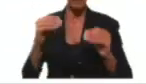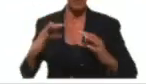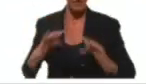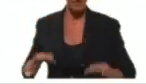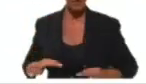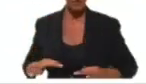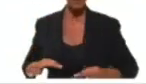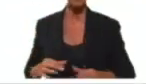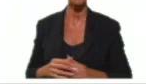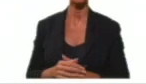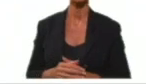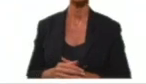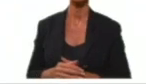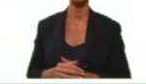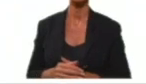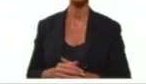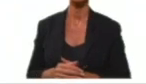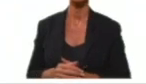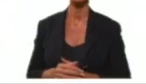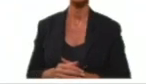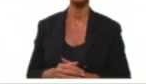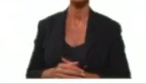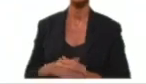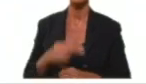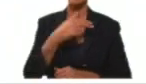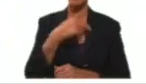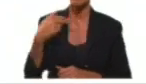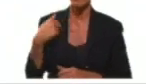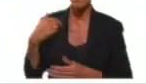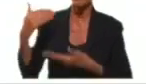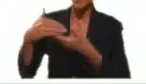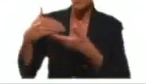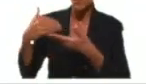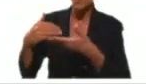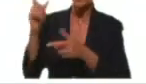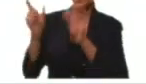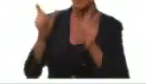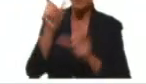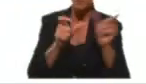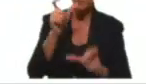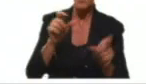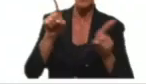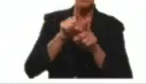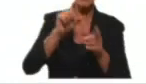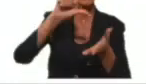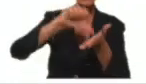ponieważ zarówno nasi beneficjenci, jak również Centrum Unijnych Projektów Transportowych patrzy